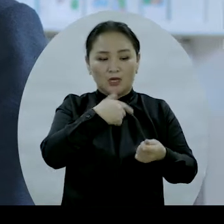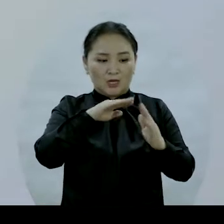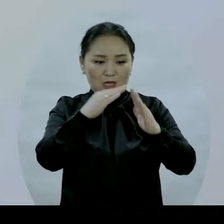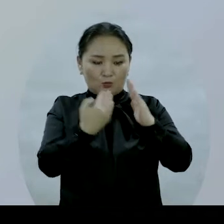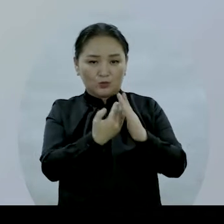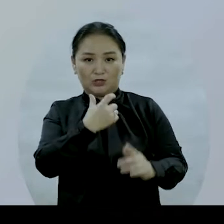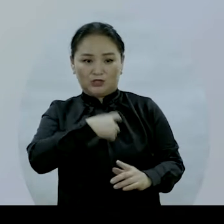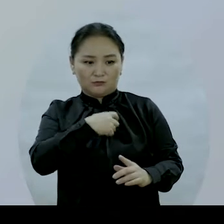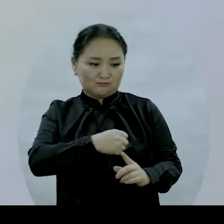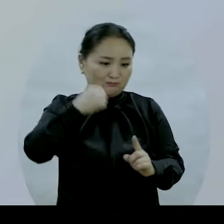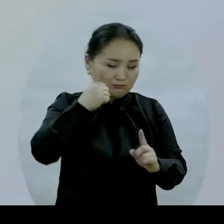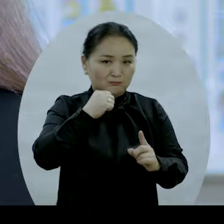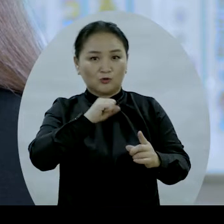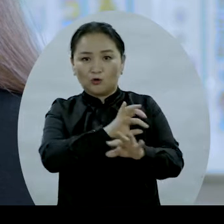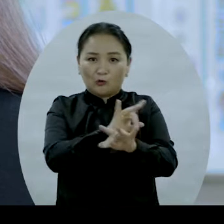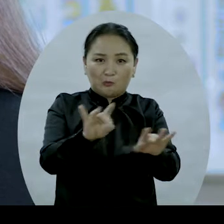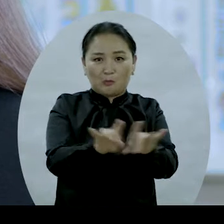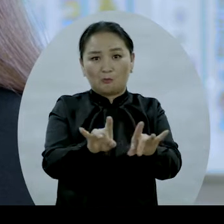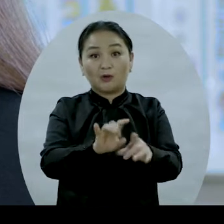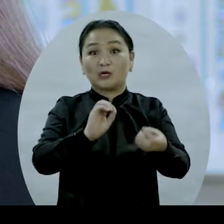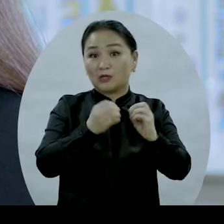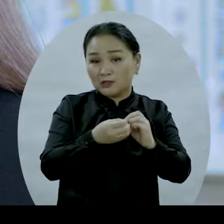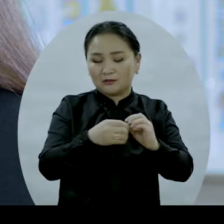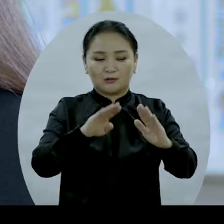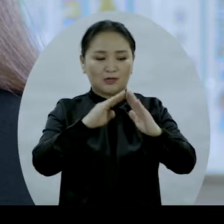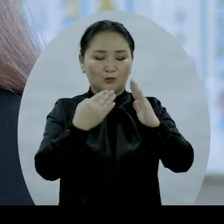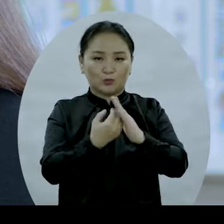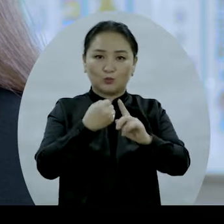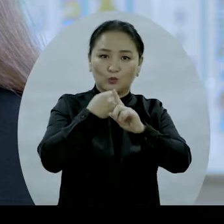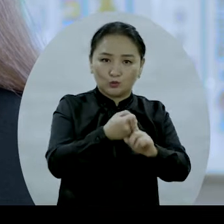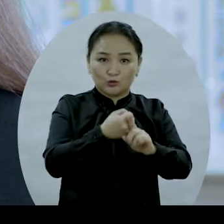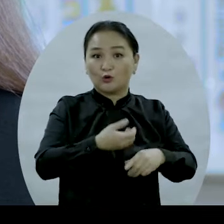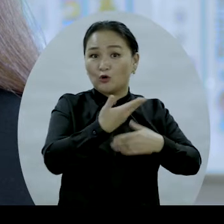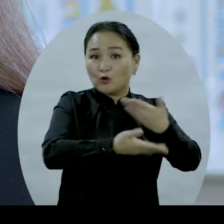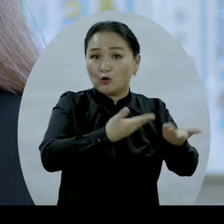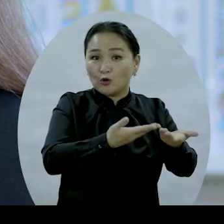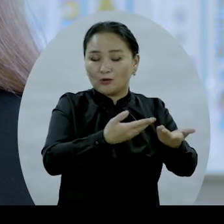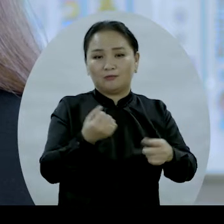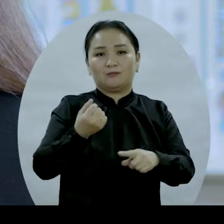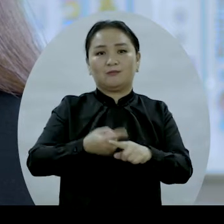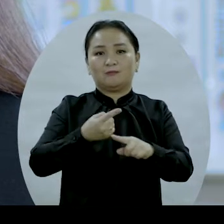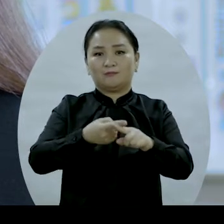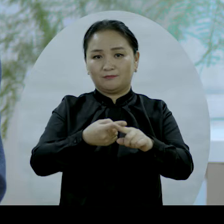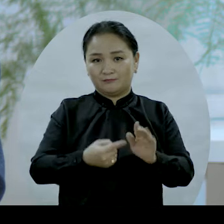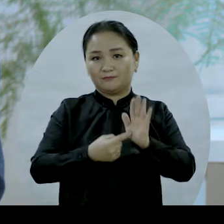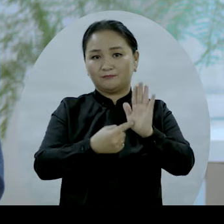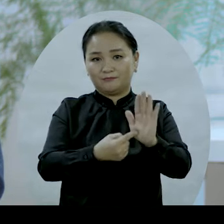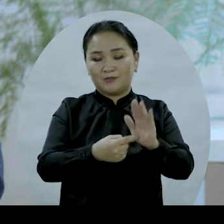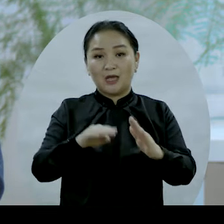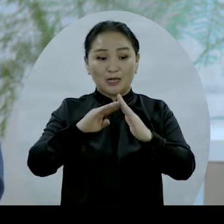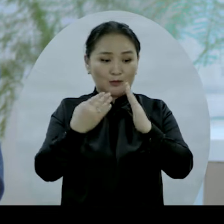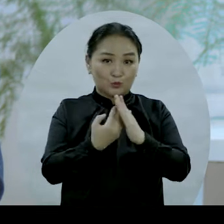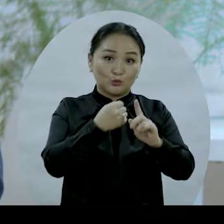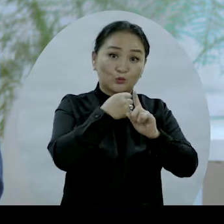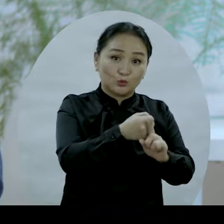хөдлөлөө гэр бүлийн гишүүдтэй гаргах үүгээрээ дамжуулаад одоо гэр бүлийн хүчирхийл үлдчихэж байгаа байдлууд нь нэмэгдэж байгаа. За тэгэхээр